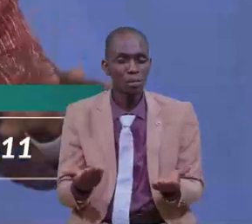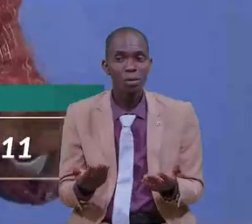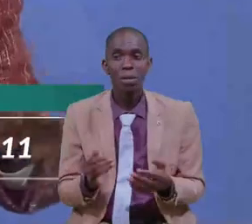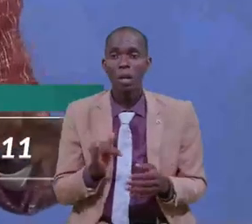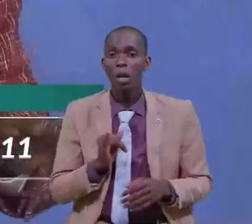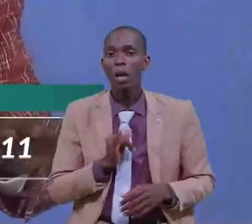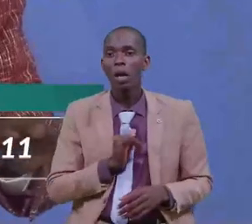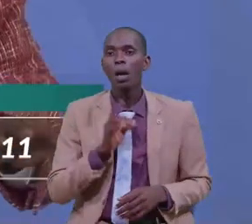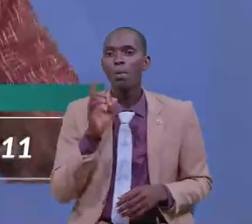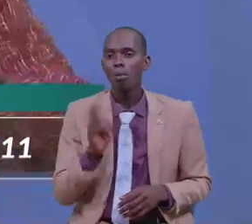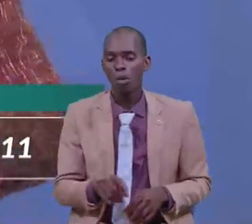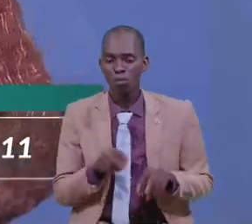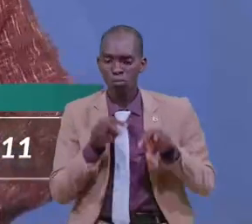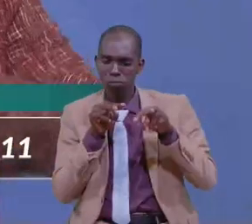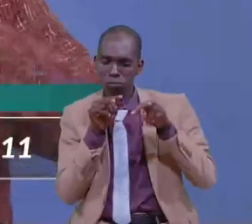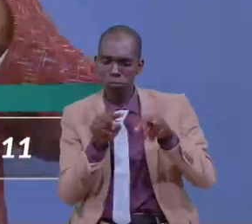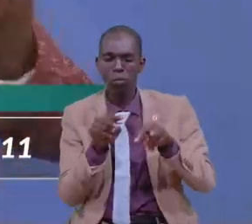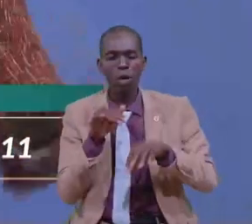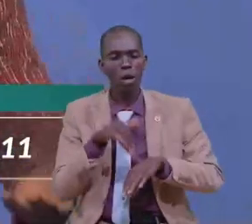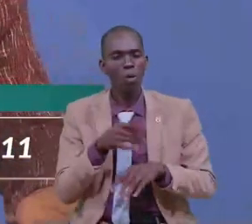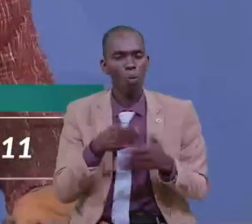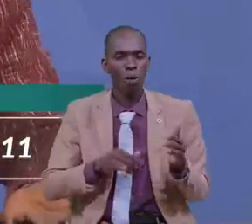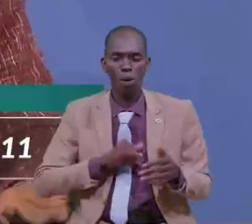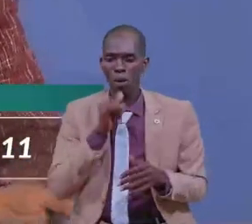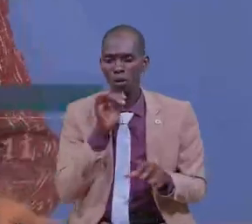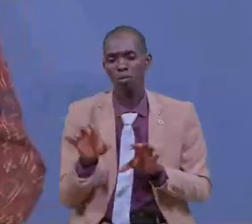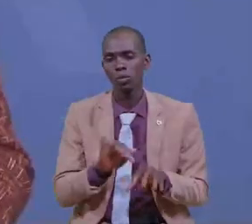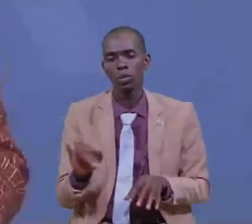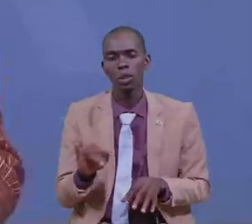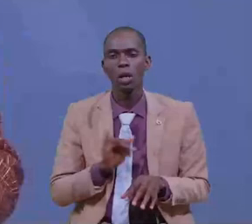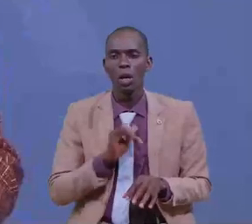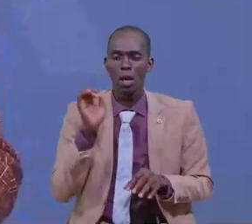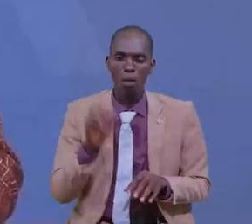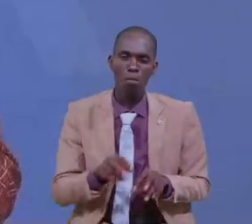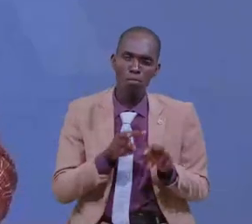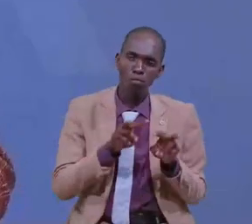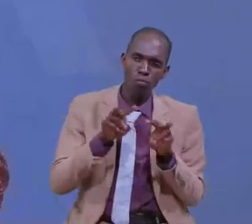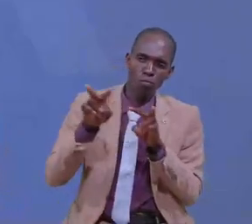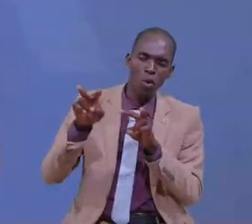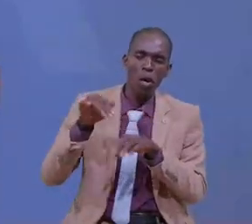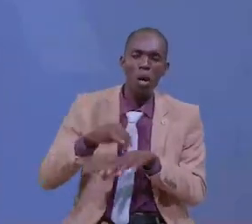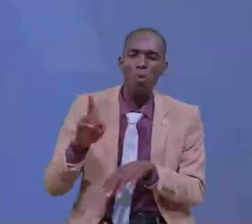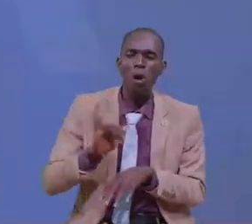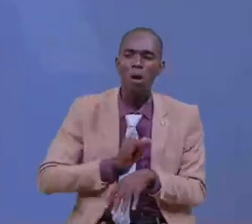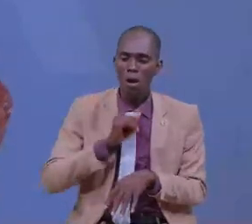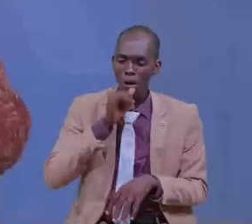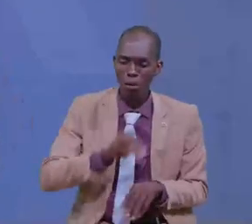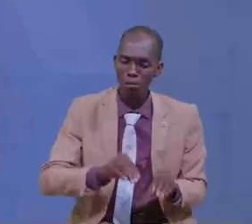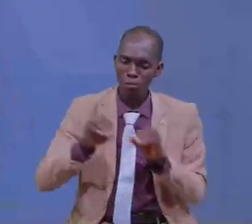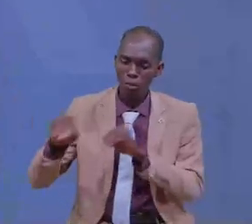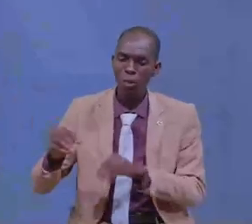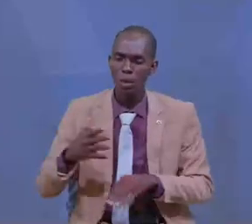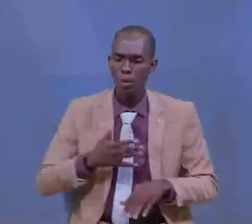dois regarder tout ce que je fais. Je dois regarder là où je plante les